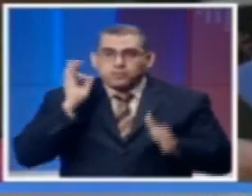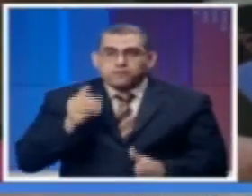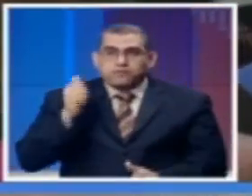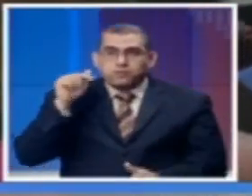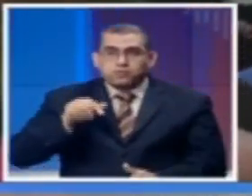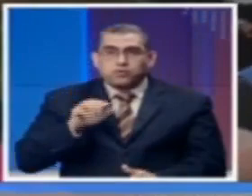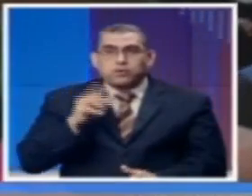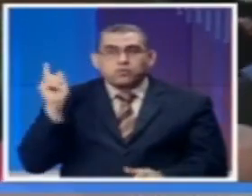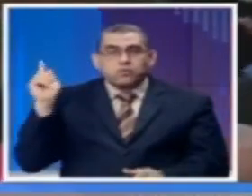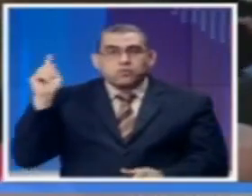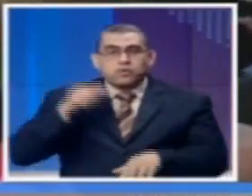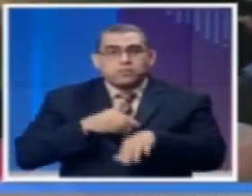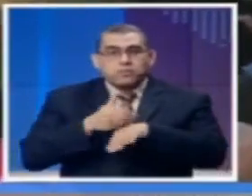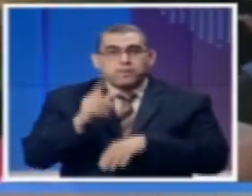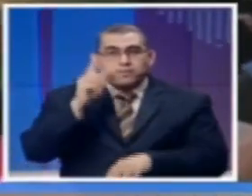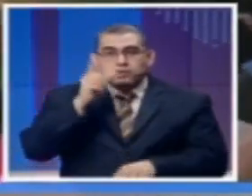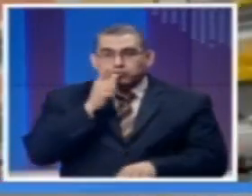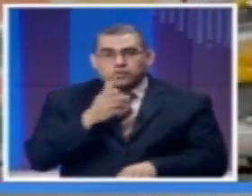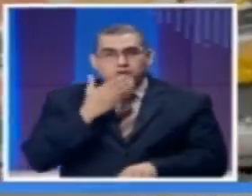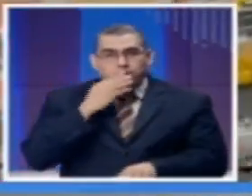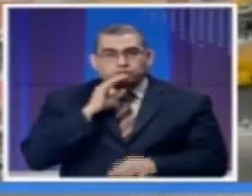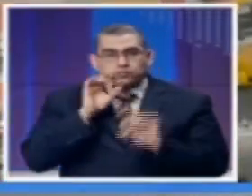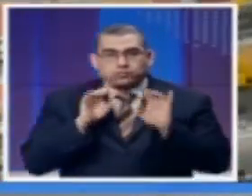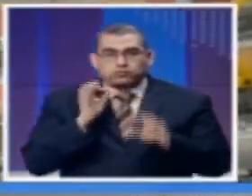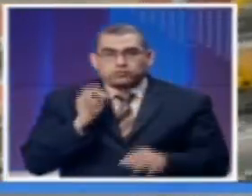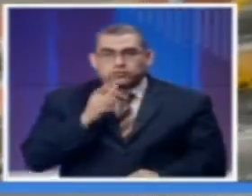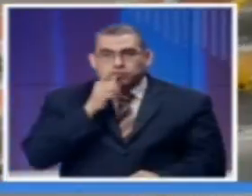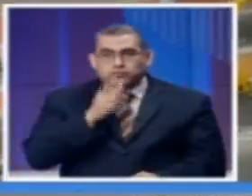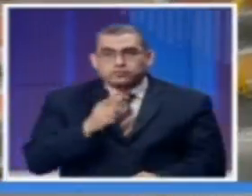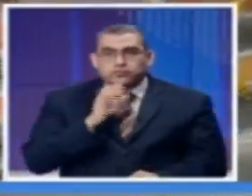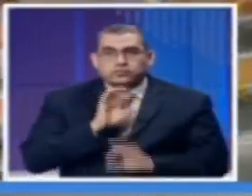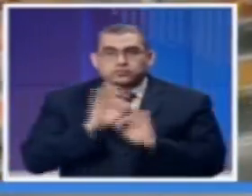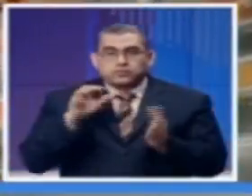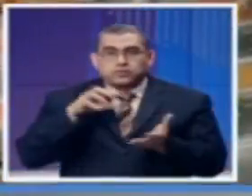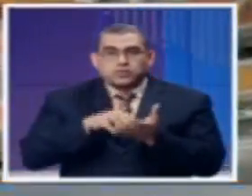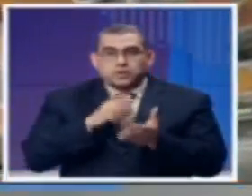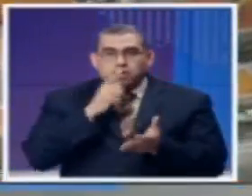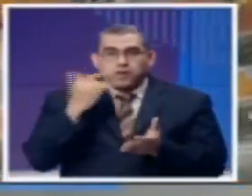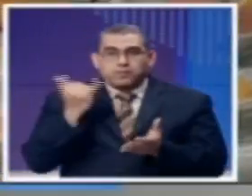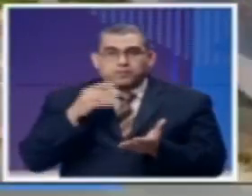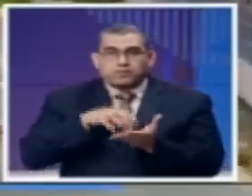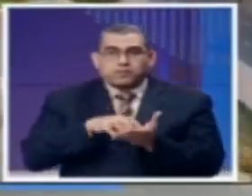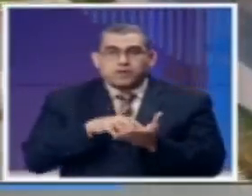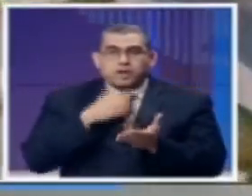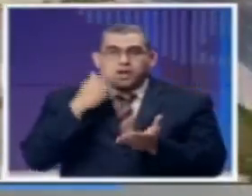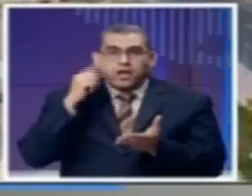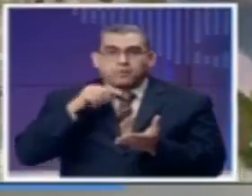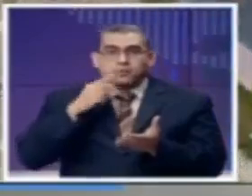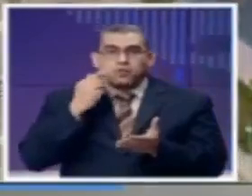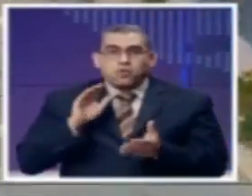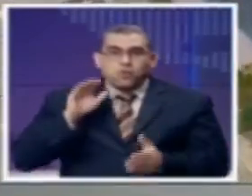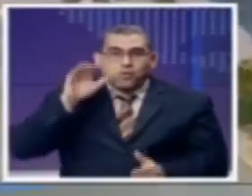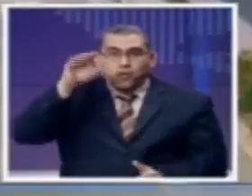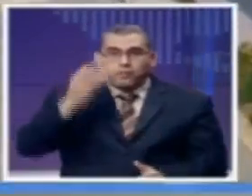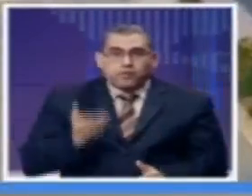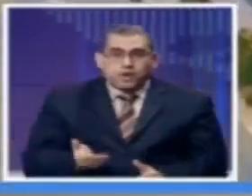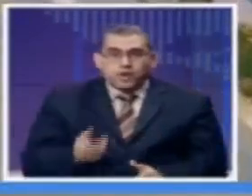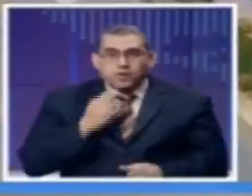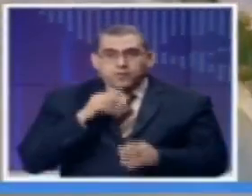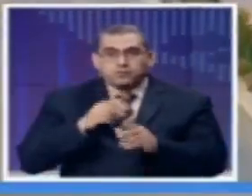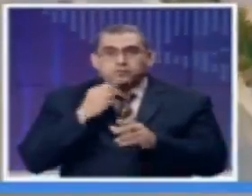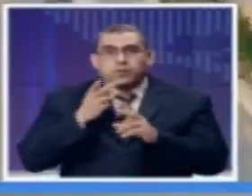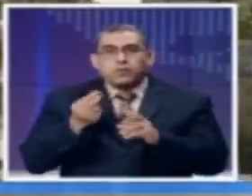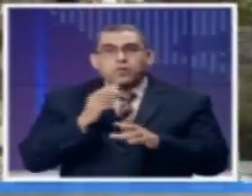اما هو جه متأخر بس الحمد لله. يعني طفرة هائلة تتحقق في مجال الطرق والكباري تنفيذا لتوجيهات